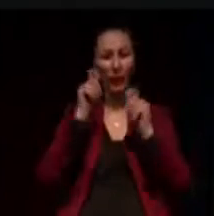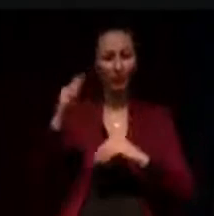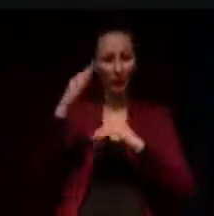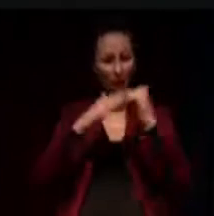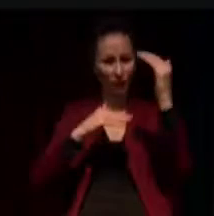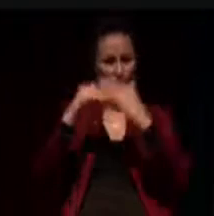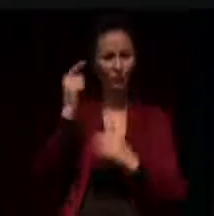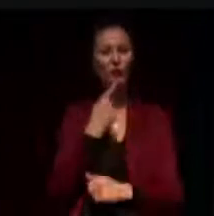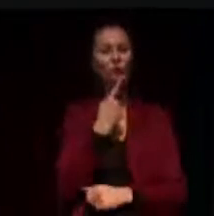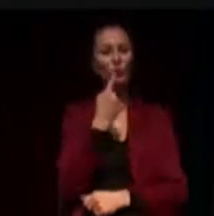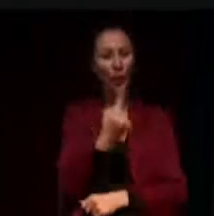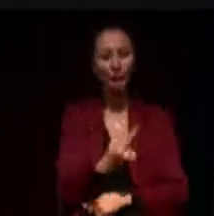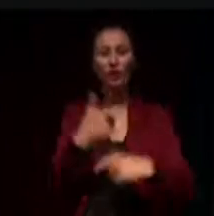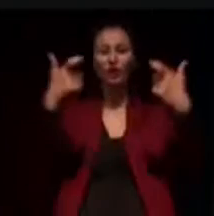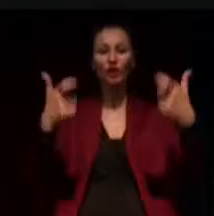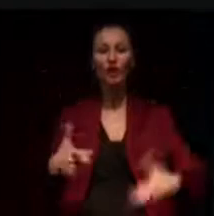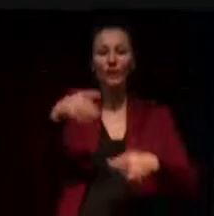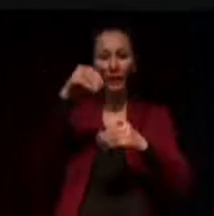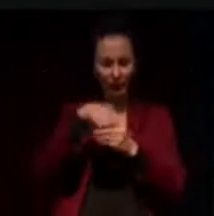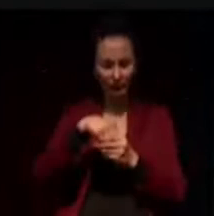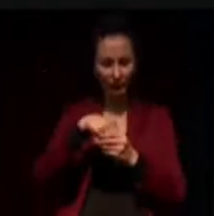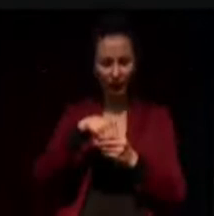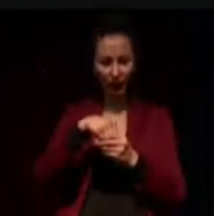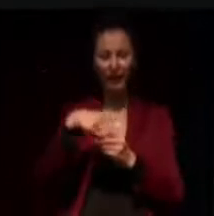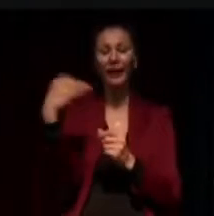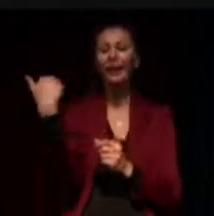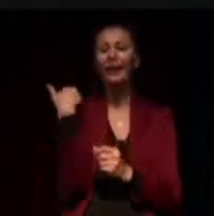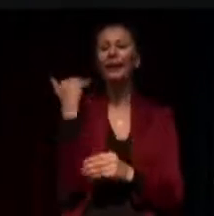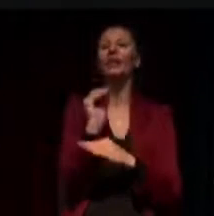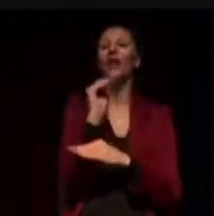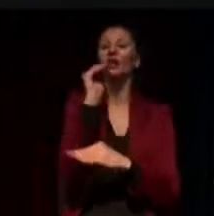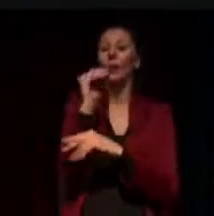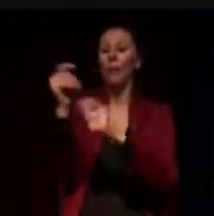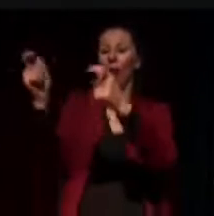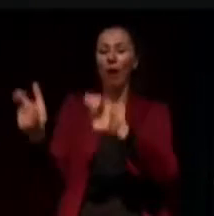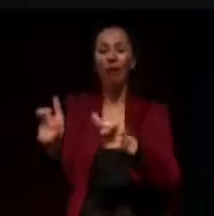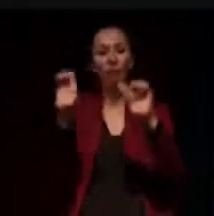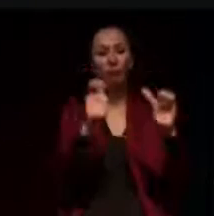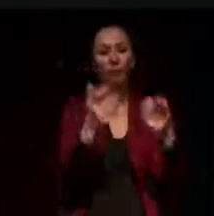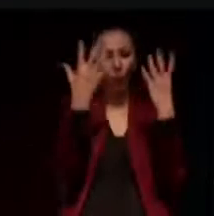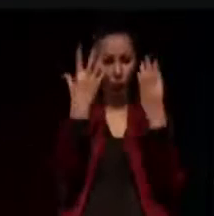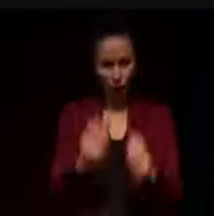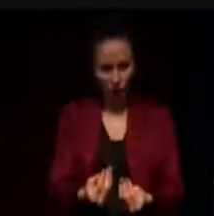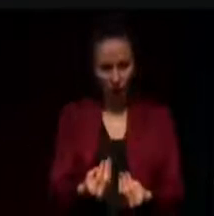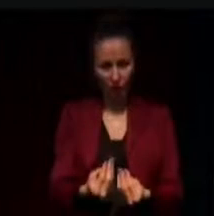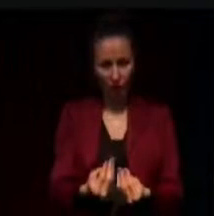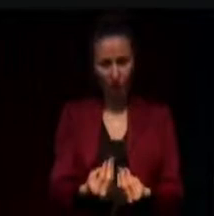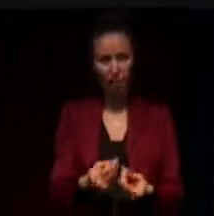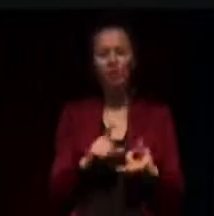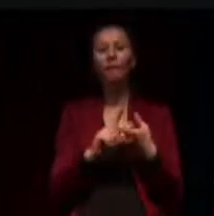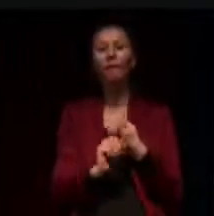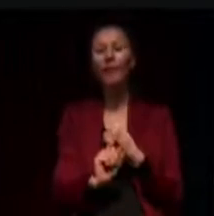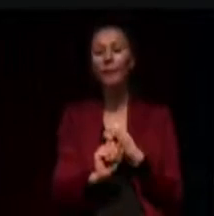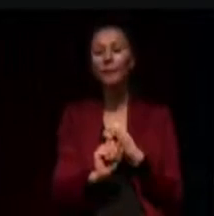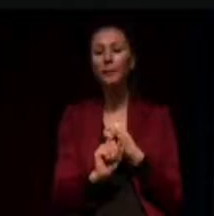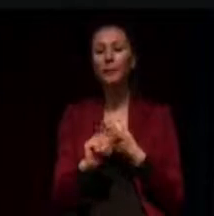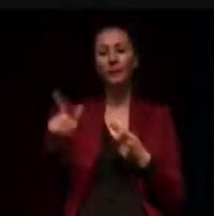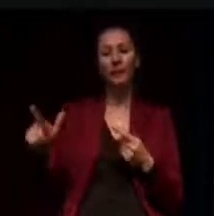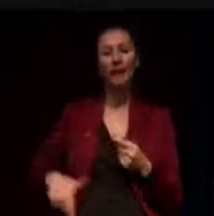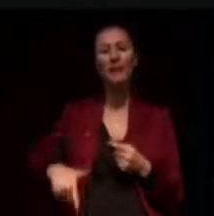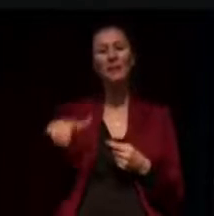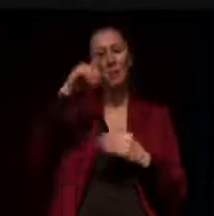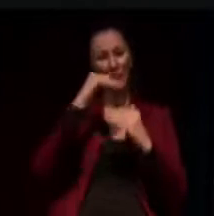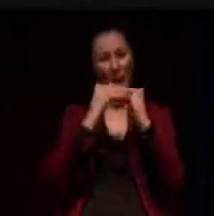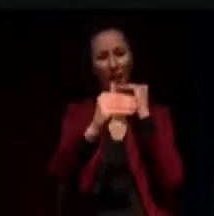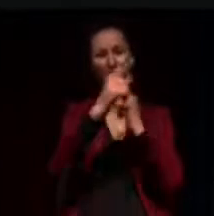yapılaşmadan bahsetmiş. Şehir içinde yeni yaşam alanları oluşturacağız ve